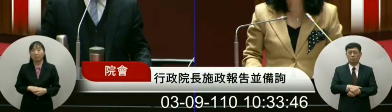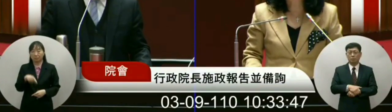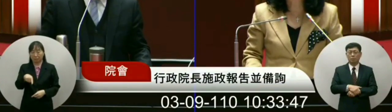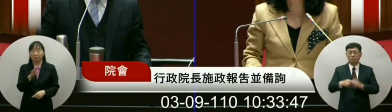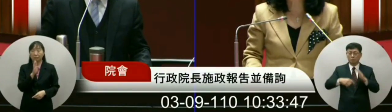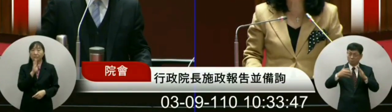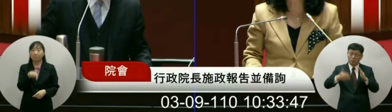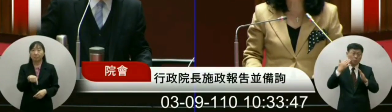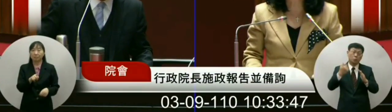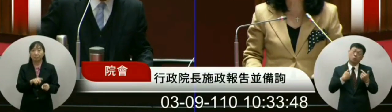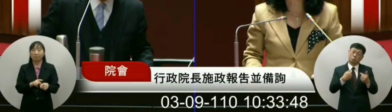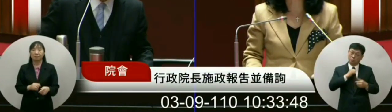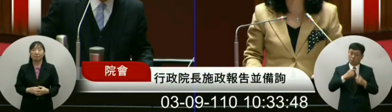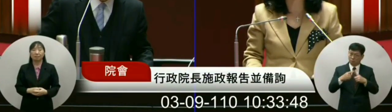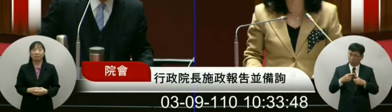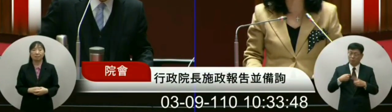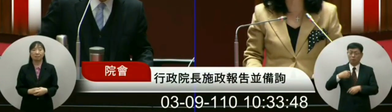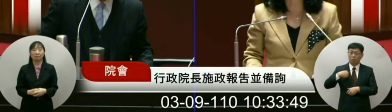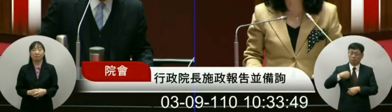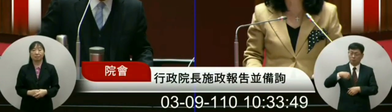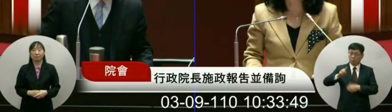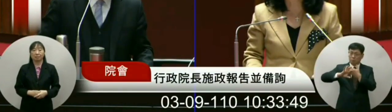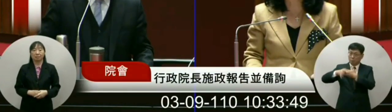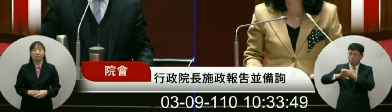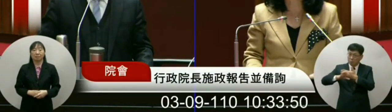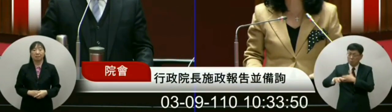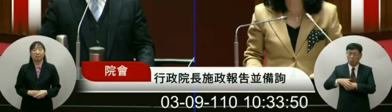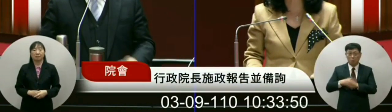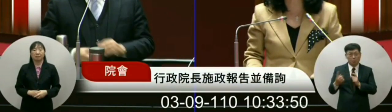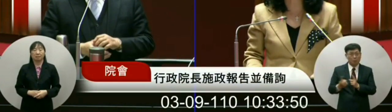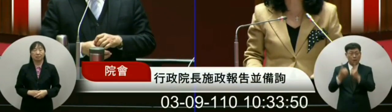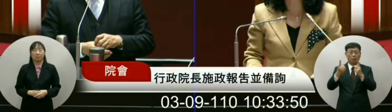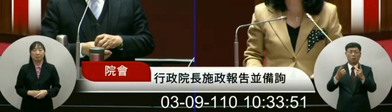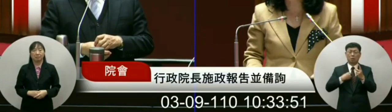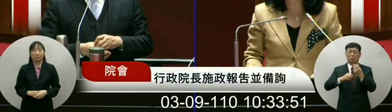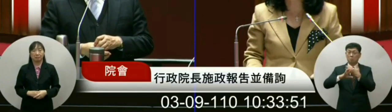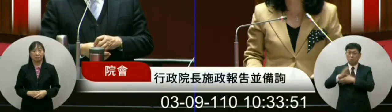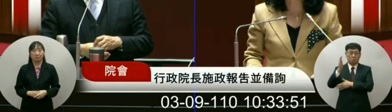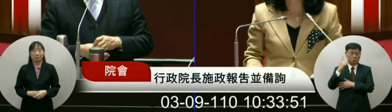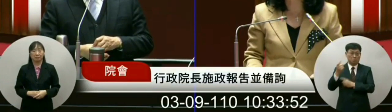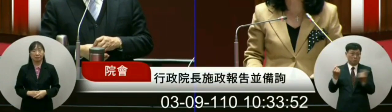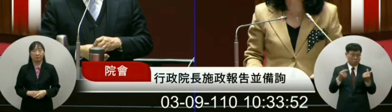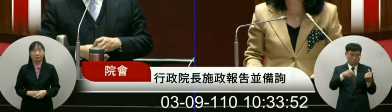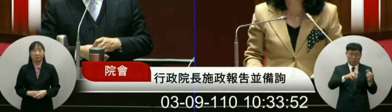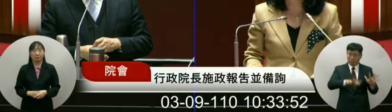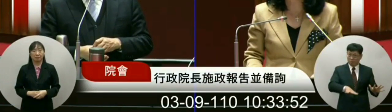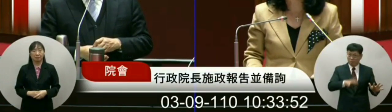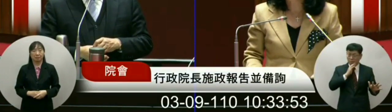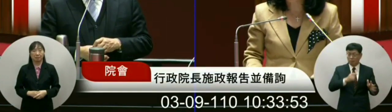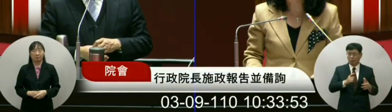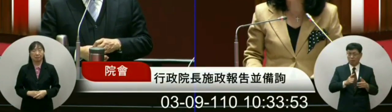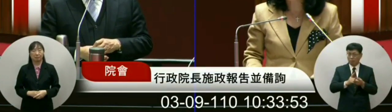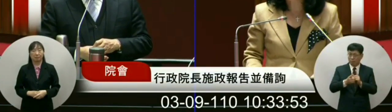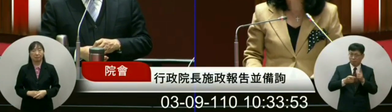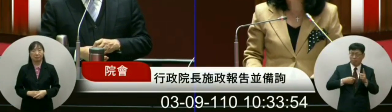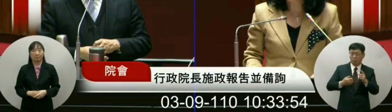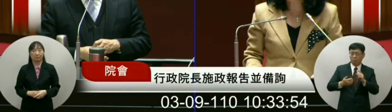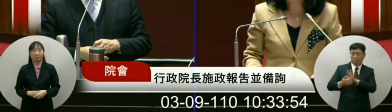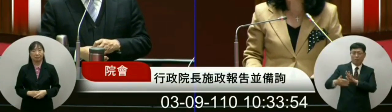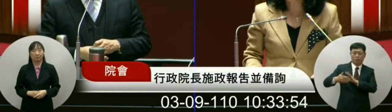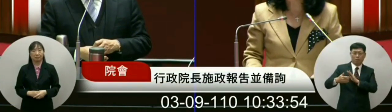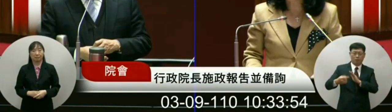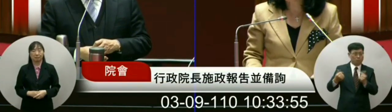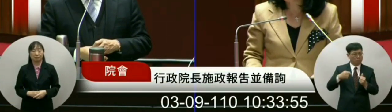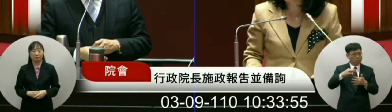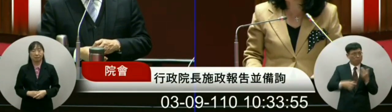是照， 如果我们台湾的人到国外去的情形，受到国外类似您今天所处的一个制